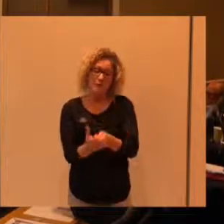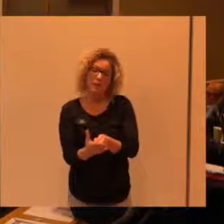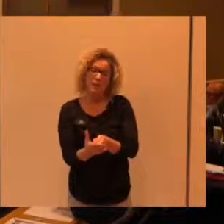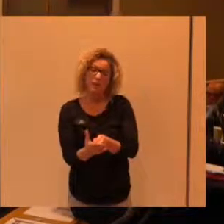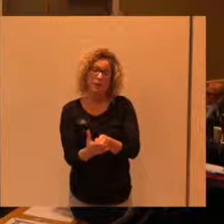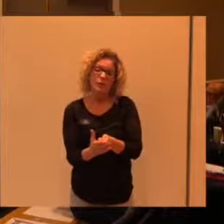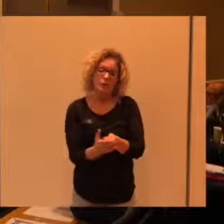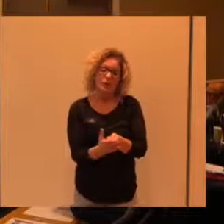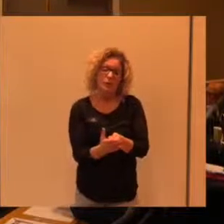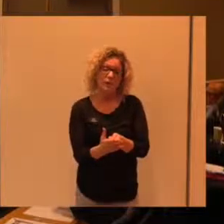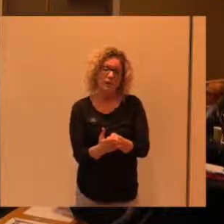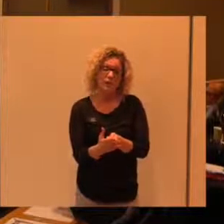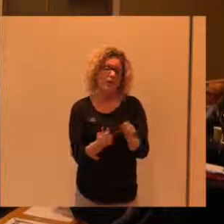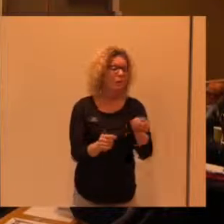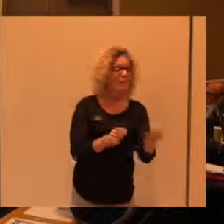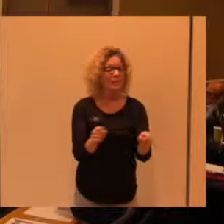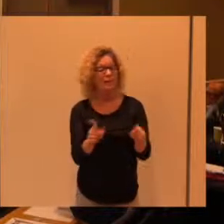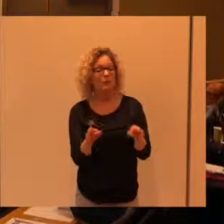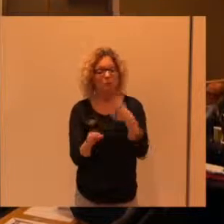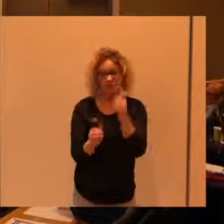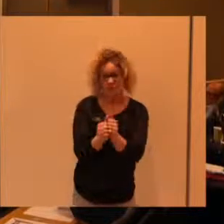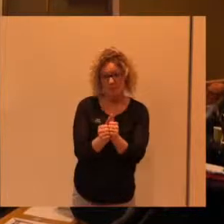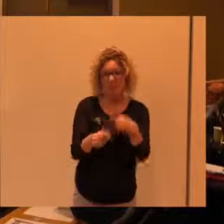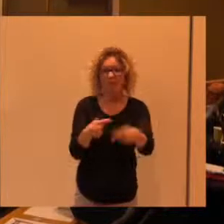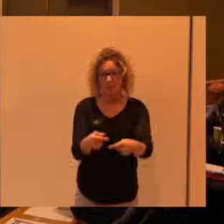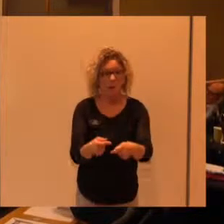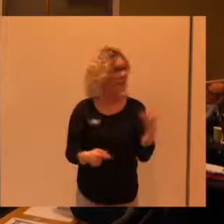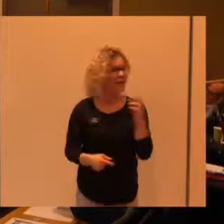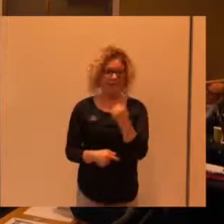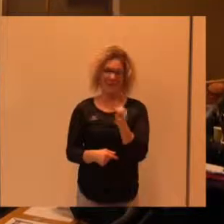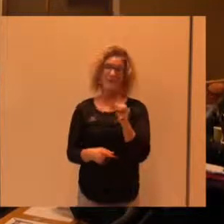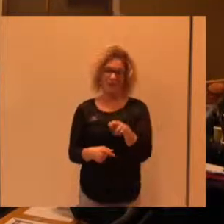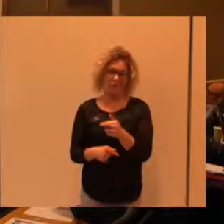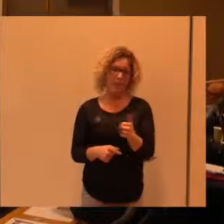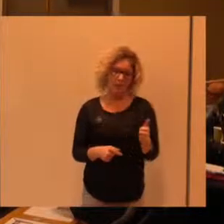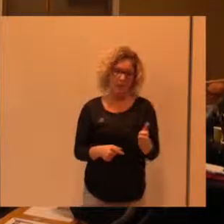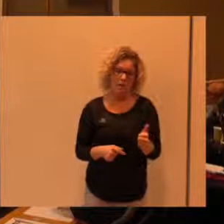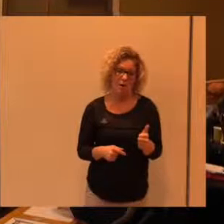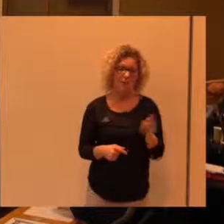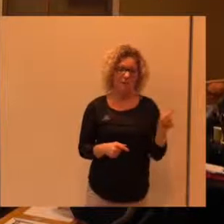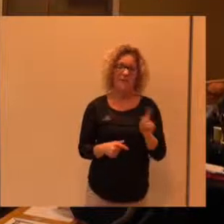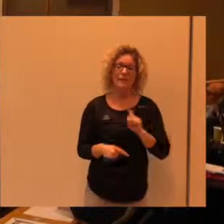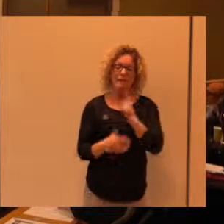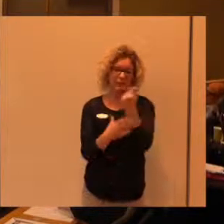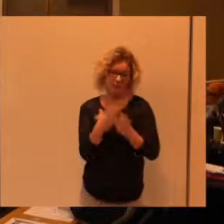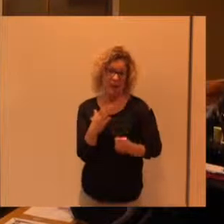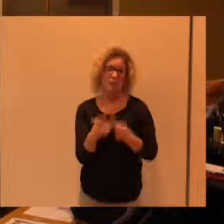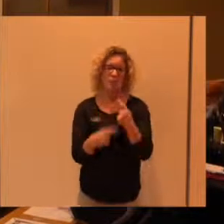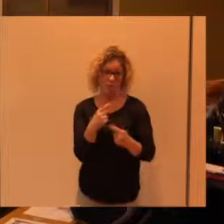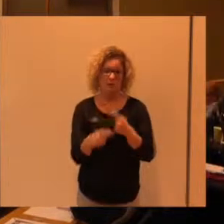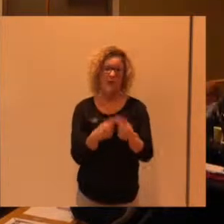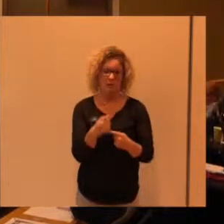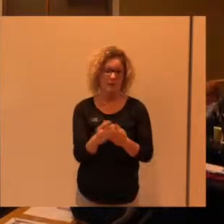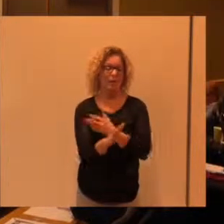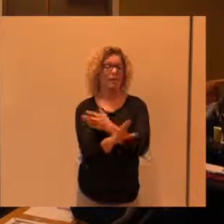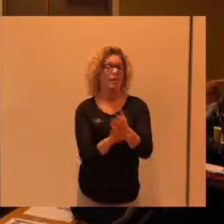de ska ta sig vidare snabbare på det här sättet. Och då är det här ett exempel och det är då en designprocess som har lett fram till just